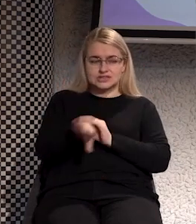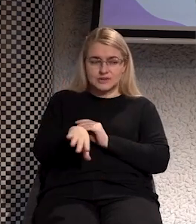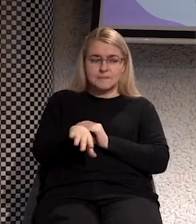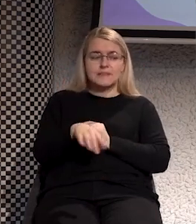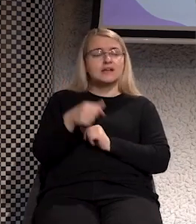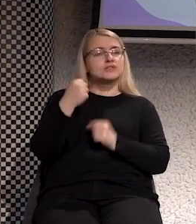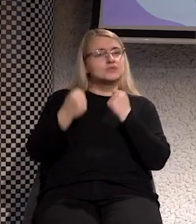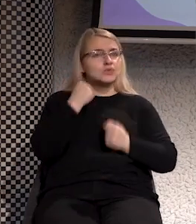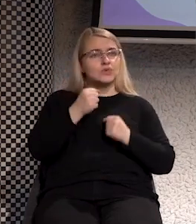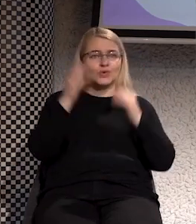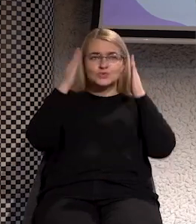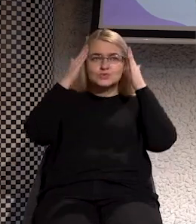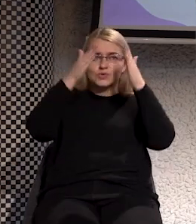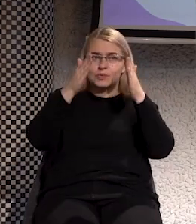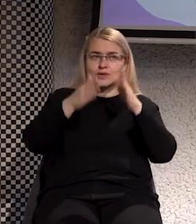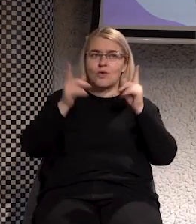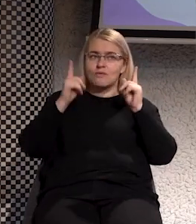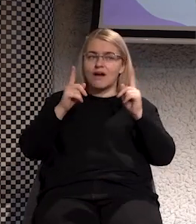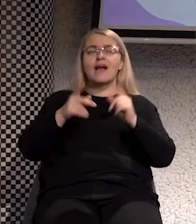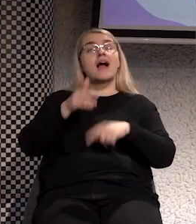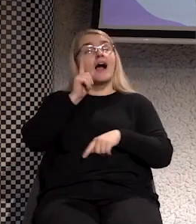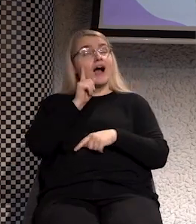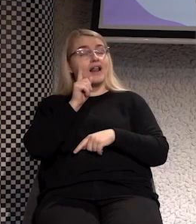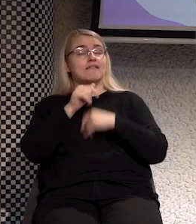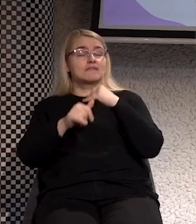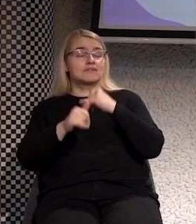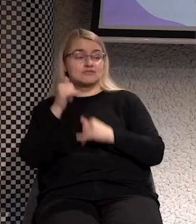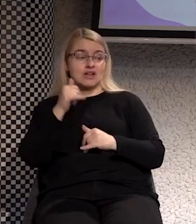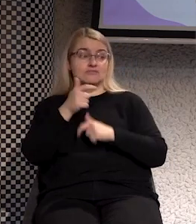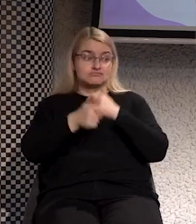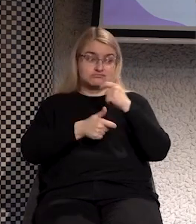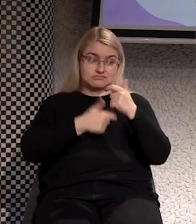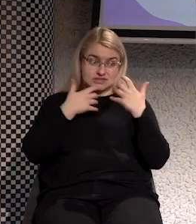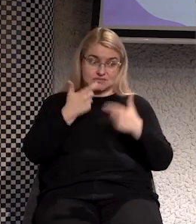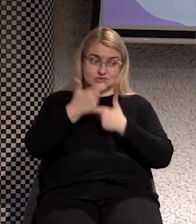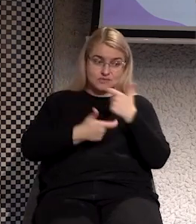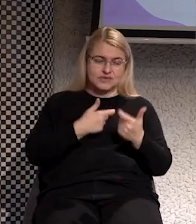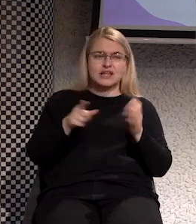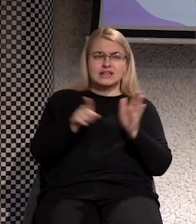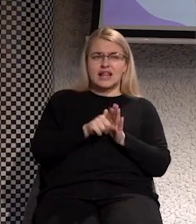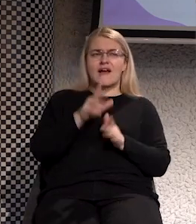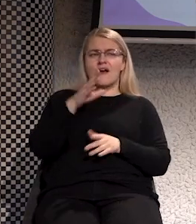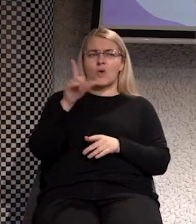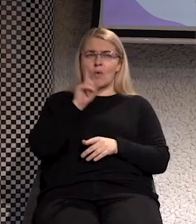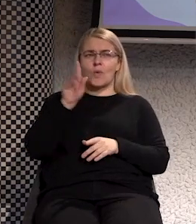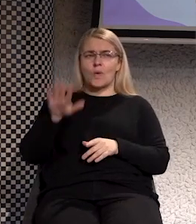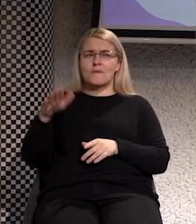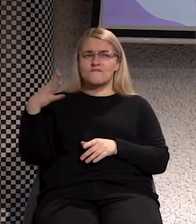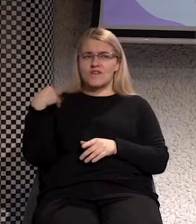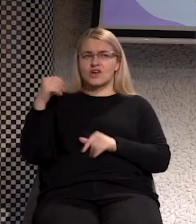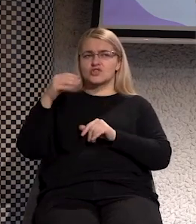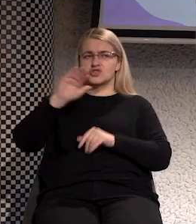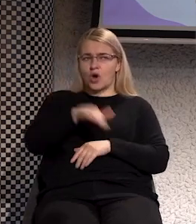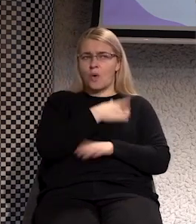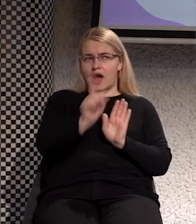pewnie byłoby ciężko na cały dzień uważności, ale jak najbardziej. W sensie dla mnie sztama jest dla chłopców w wieku szkolnym. Wiadomo,